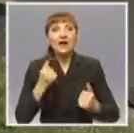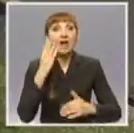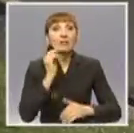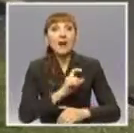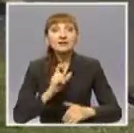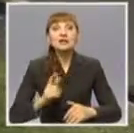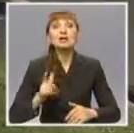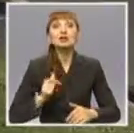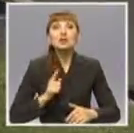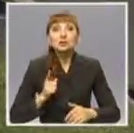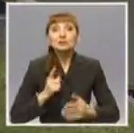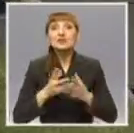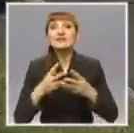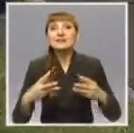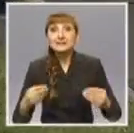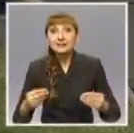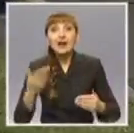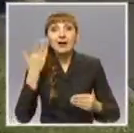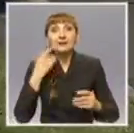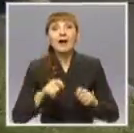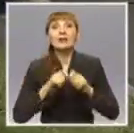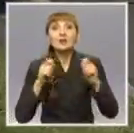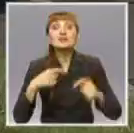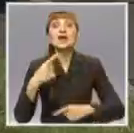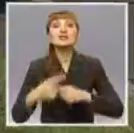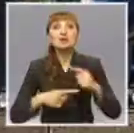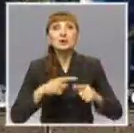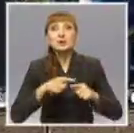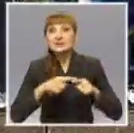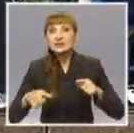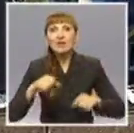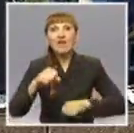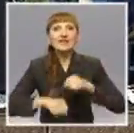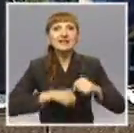алматинцы с нетерпением ждут весны, когда и откроется очередной сезон